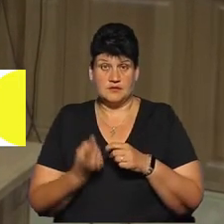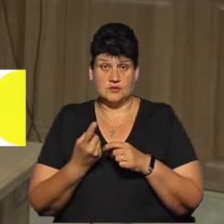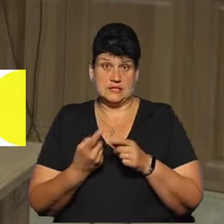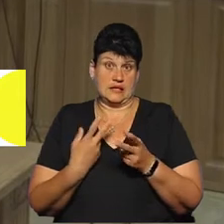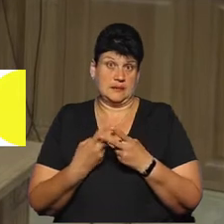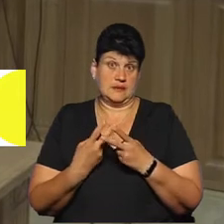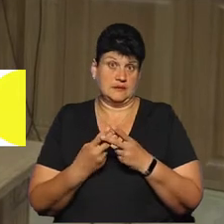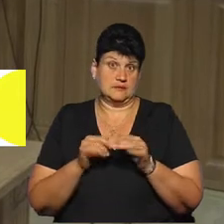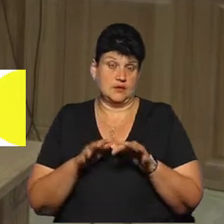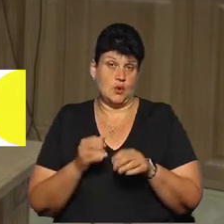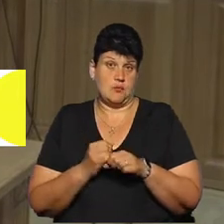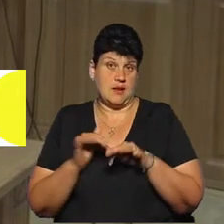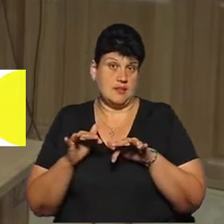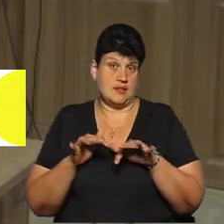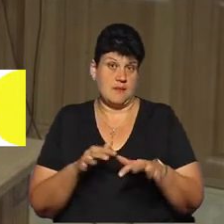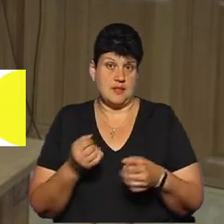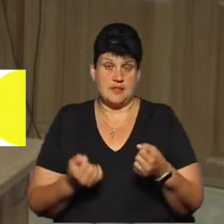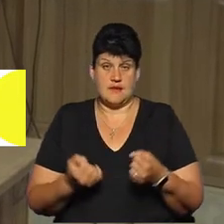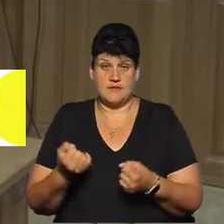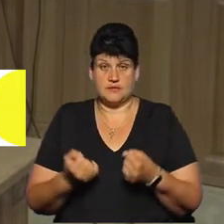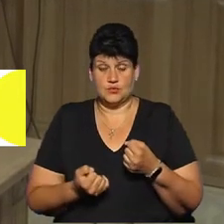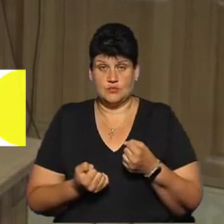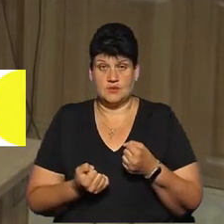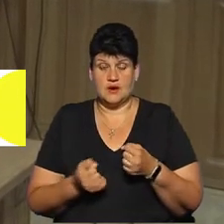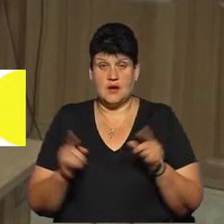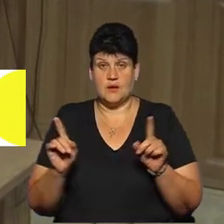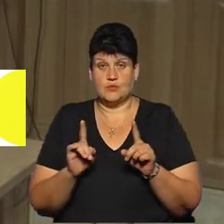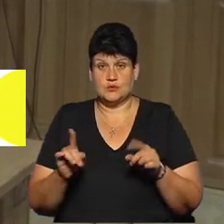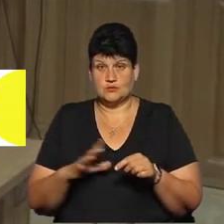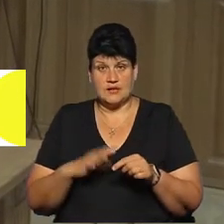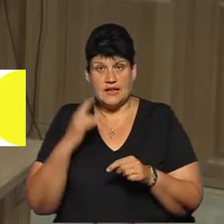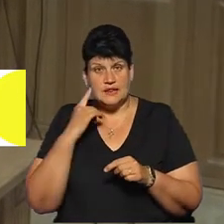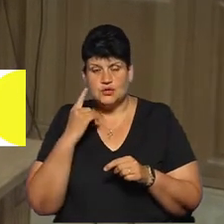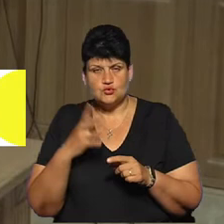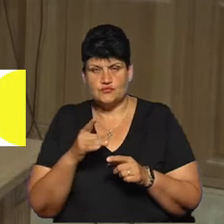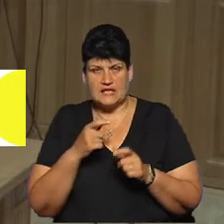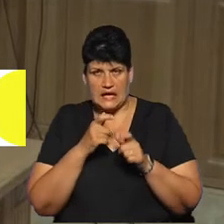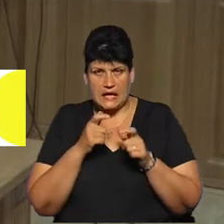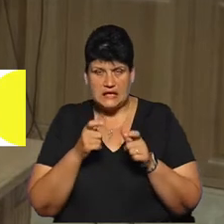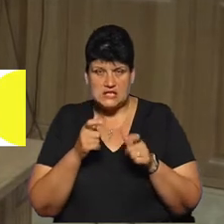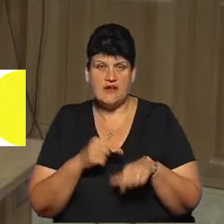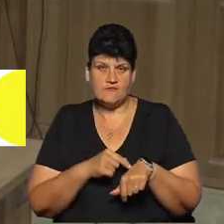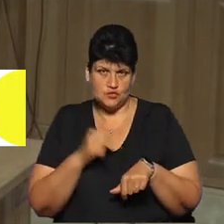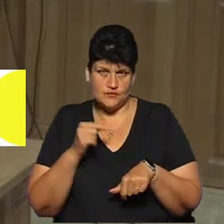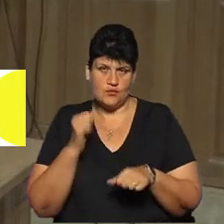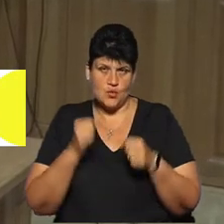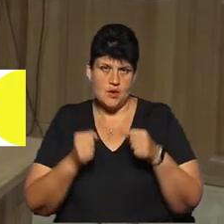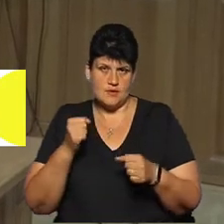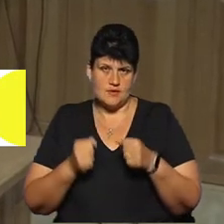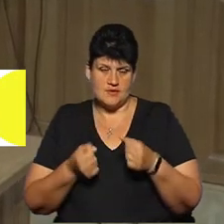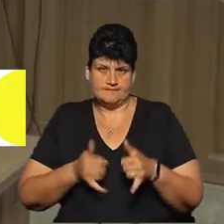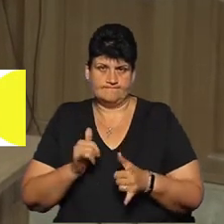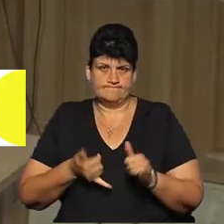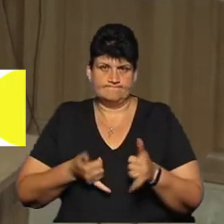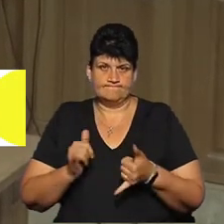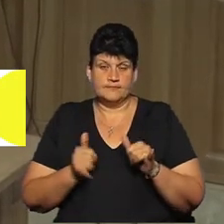вчиняють напад на автомобіль. Так як в салоні грала музика, я не чув про те, що вони кричали, тільки відчував удари руками і ногами по цьому автомобілі. У мене не лишалося